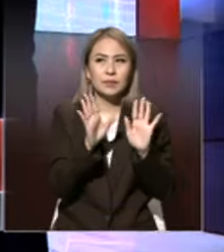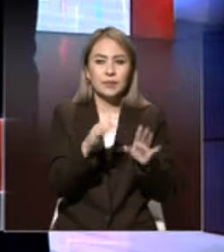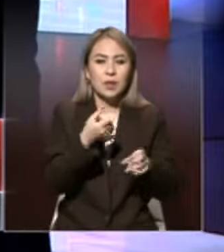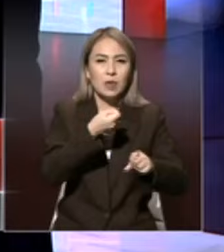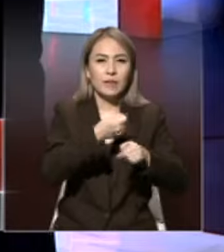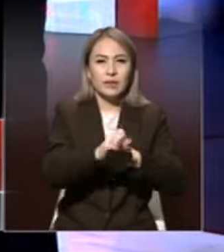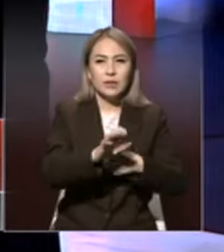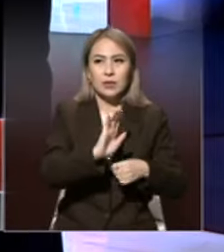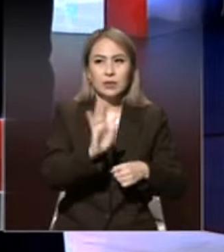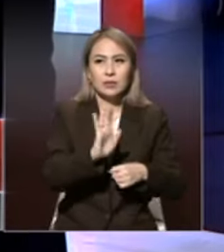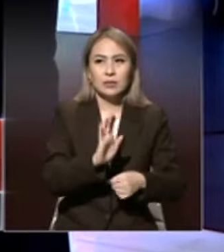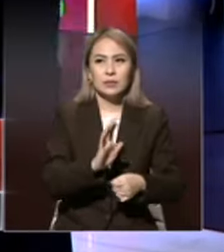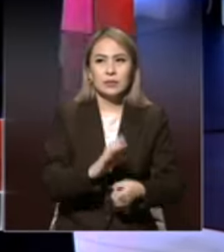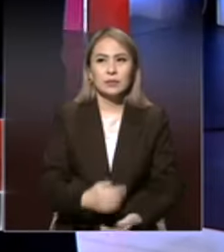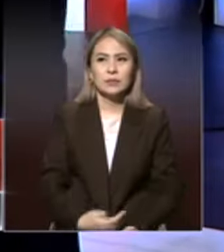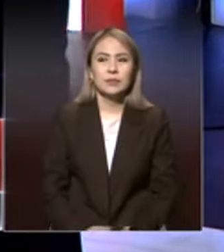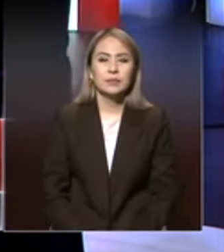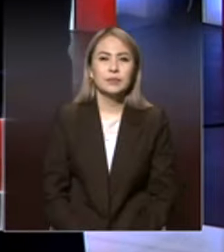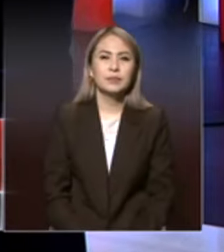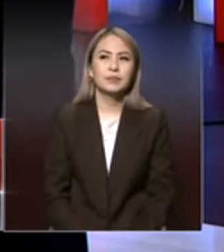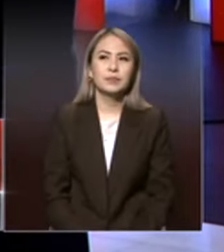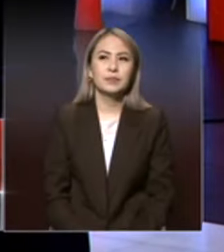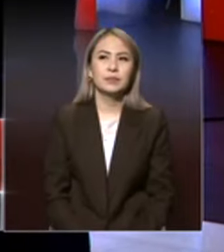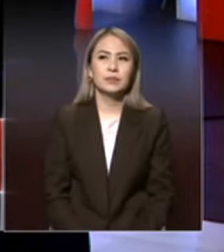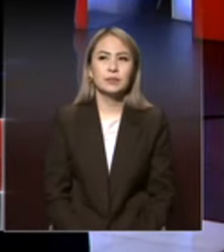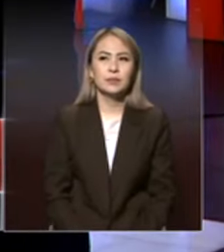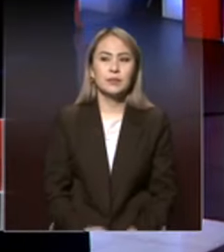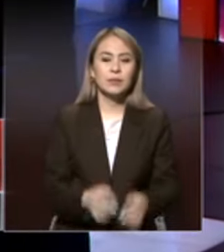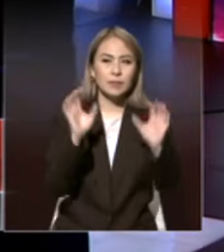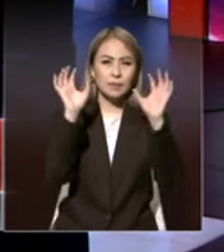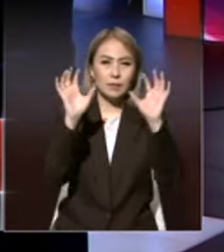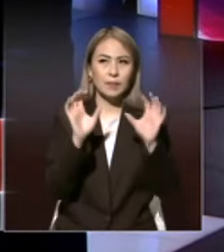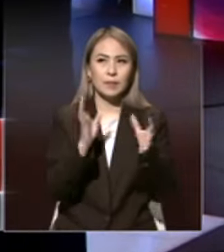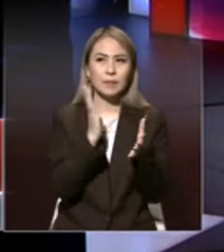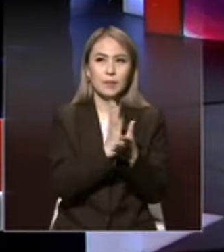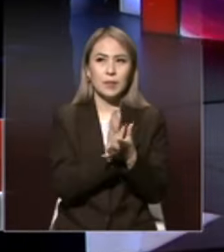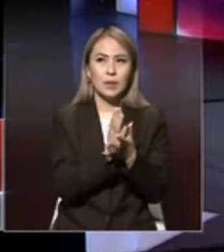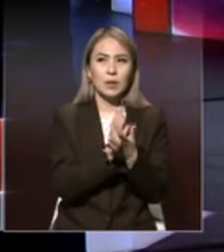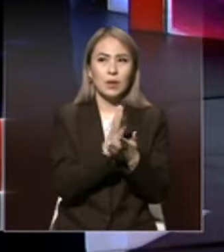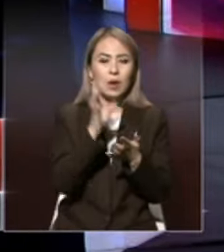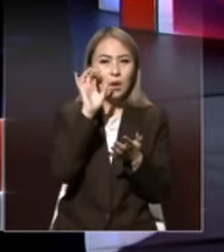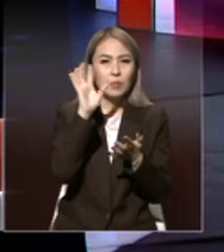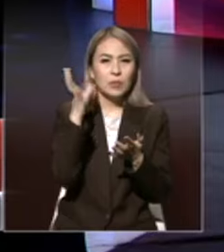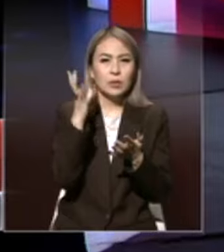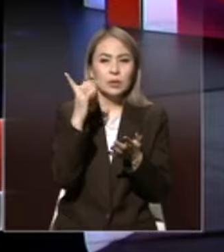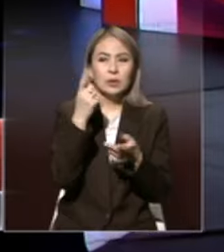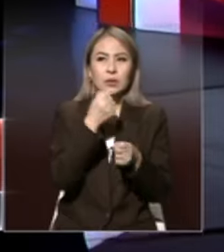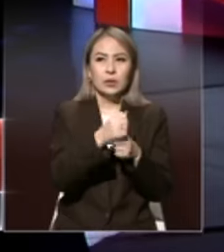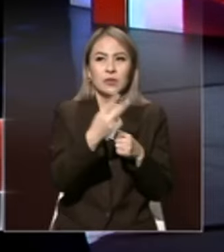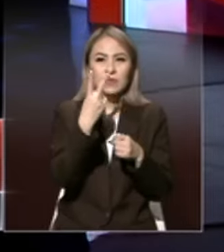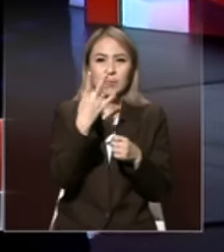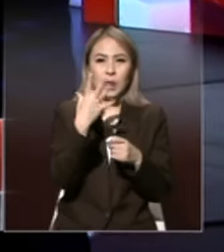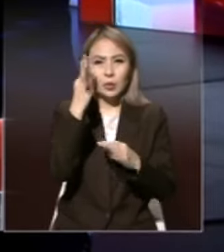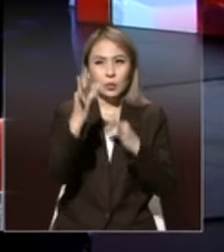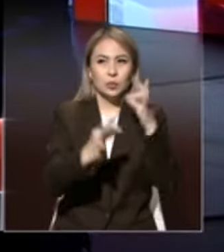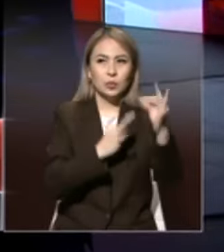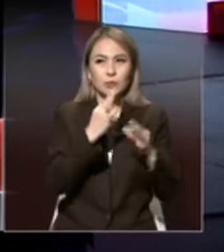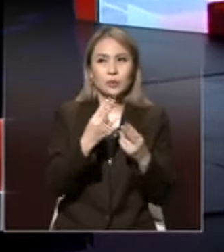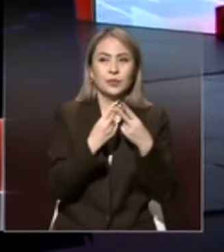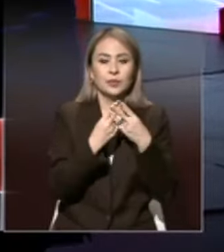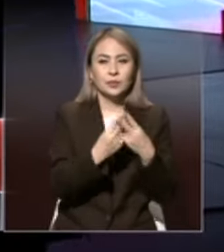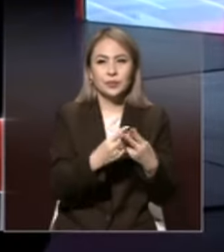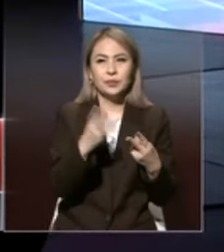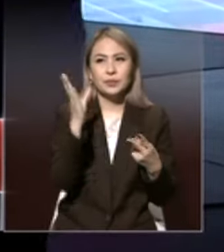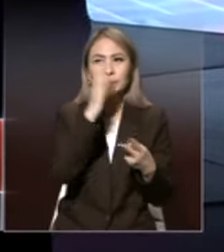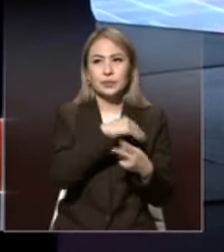емес, ол тек тебу емес. Заңнамада бар ма бұл зорлық түрлері? Заңнамада бар. Бірақ психологиялық зорлық көрсететін үшін 25 сутка қамақ қою мүмкін.